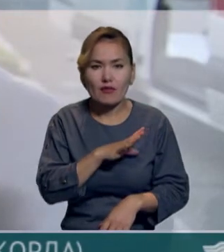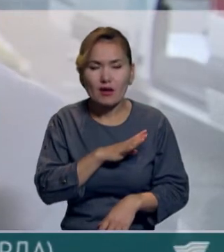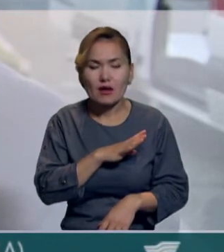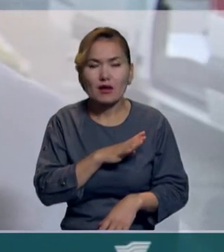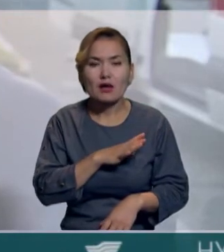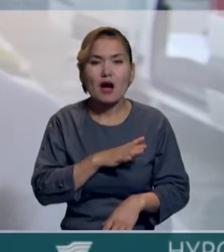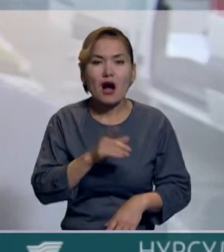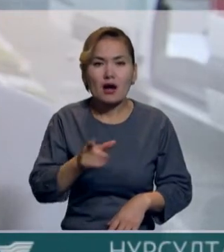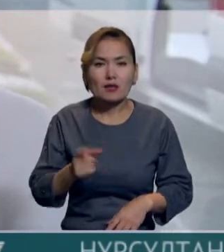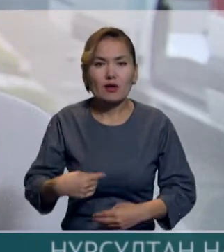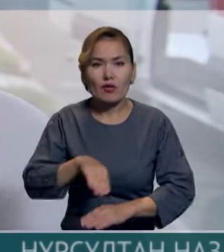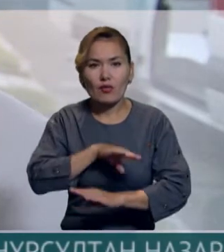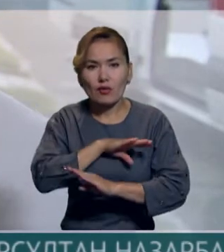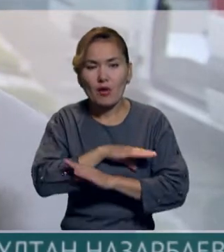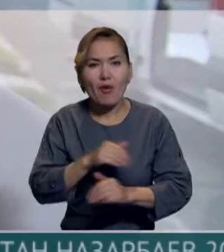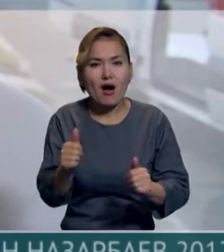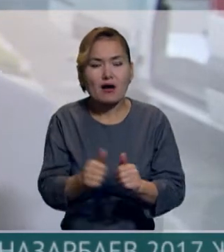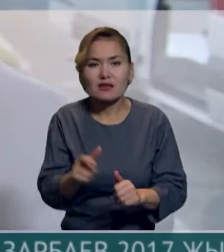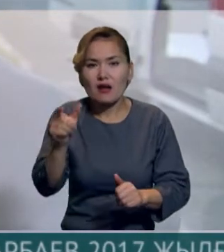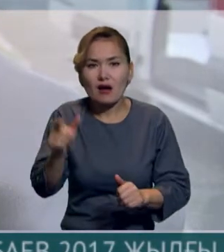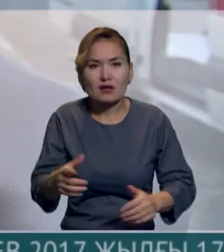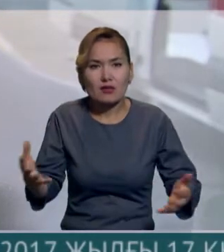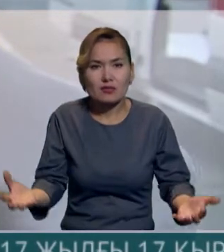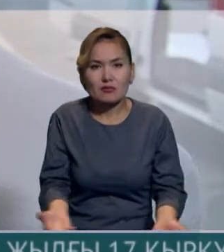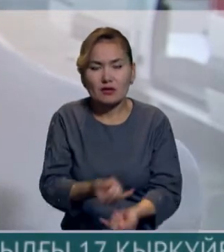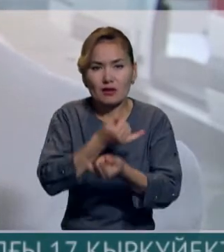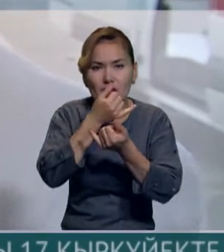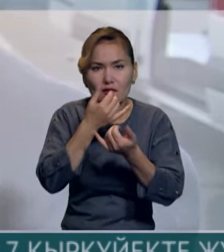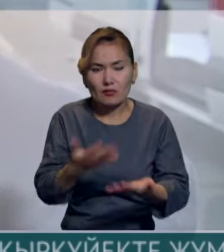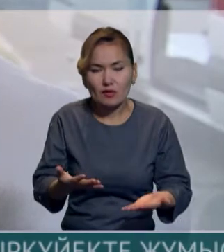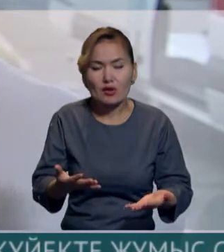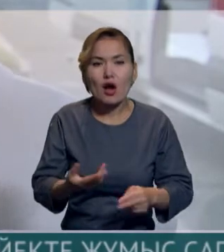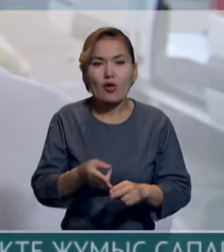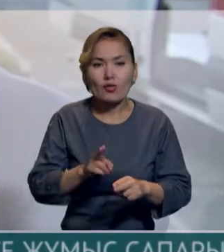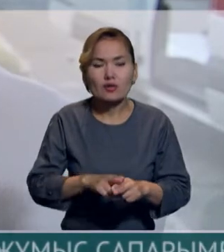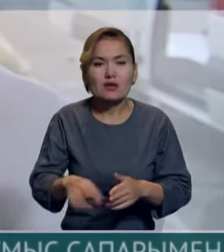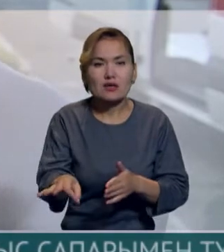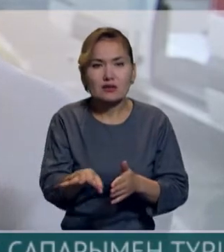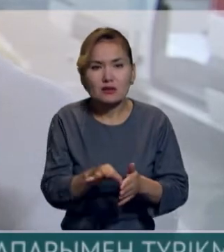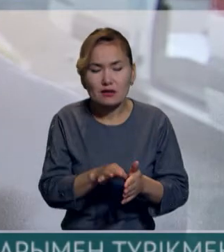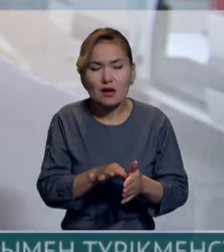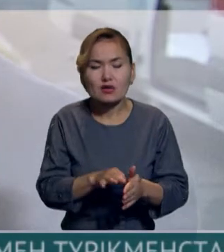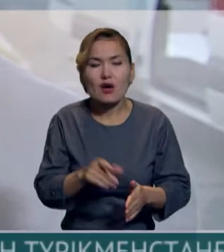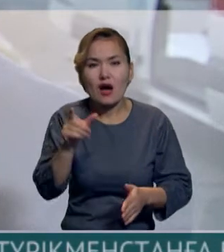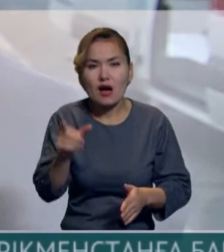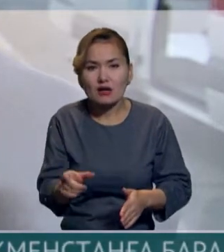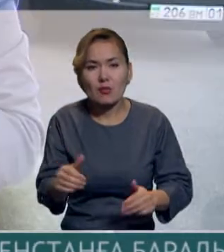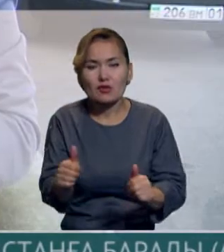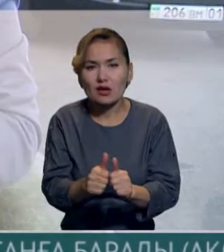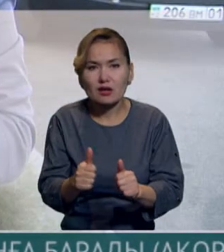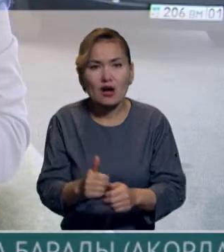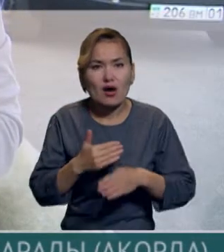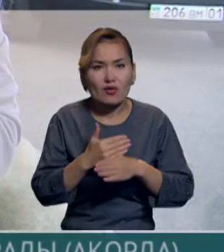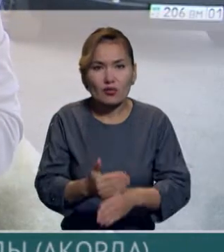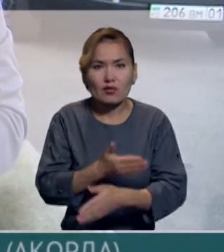жатқан жағдайлар бар. Жаңа қан кетуден және де сол дер кезінде жаңа алғашқы көмек көрсетпегеннен бәрі болады.